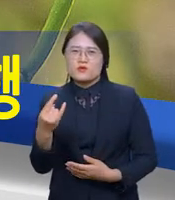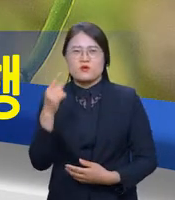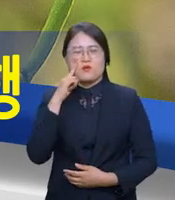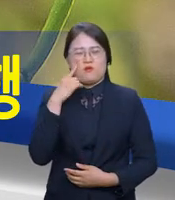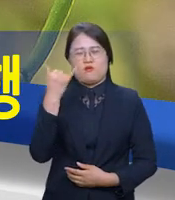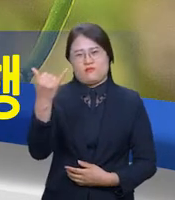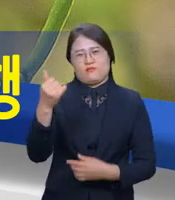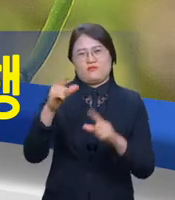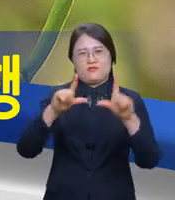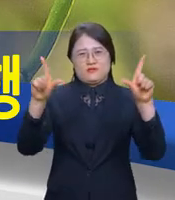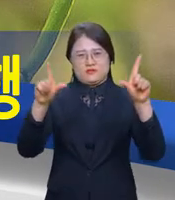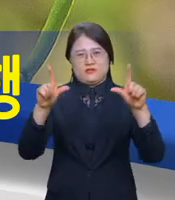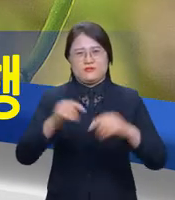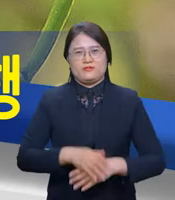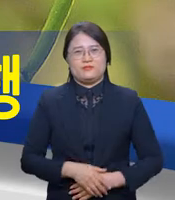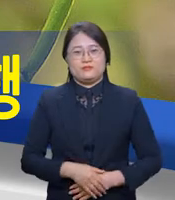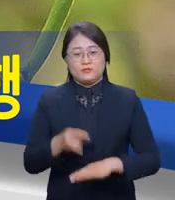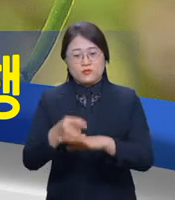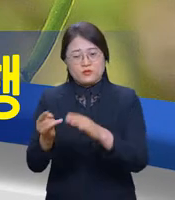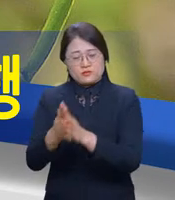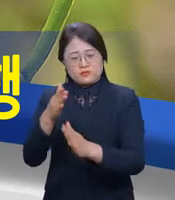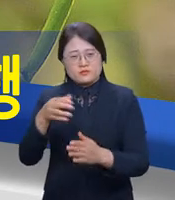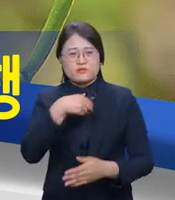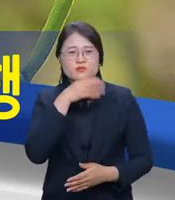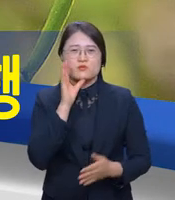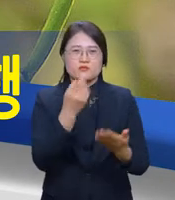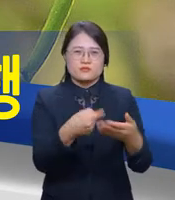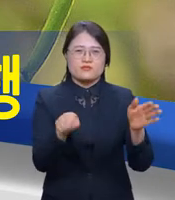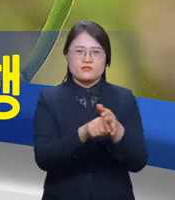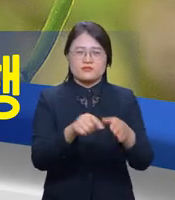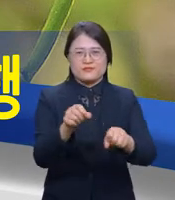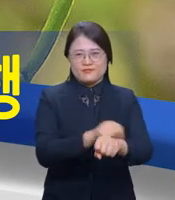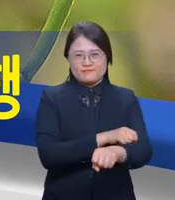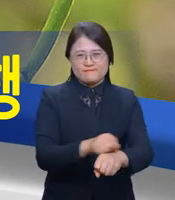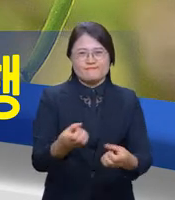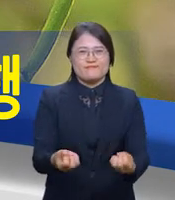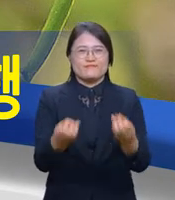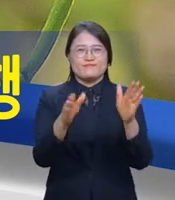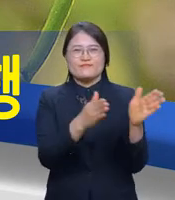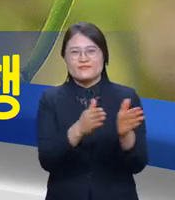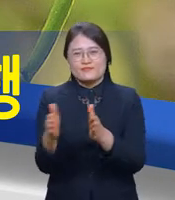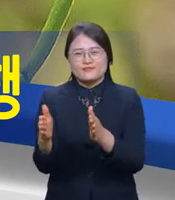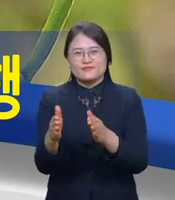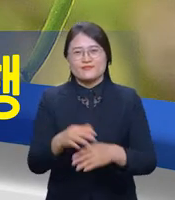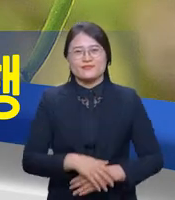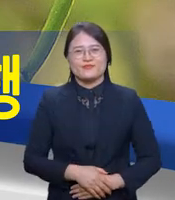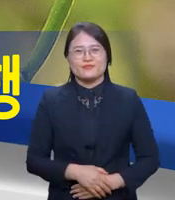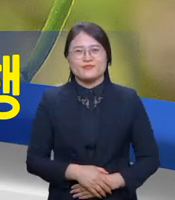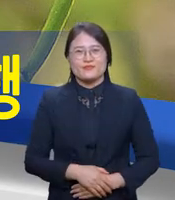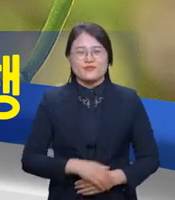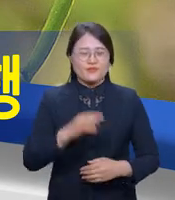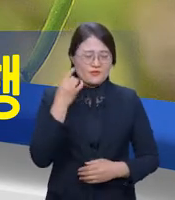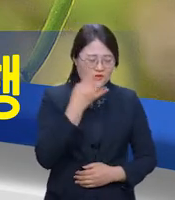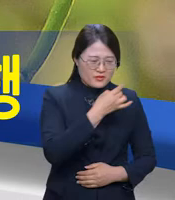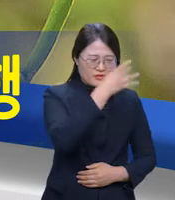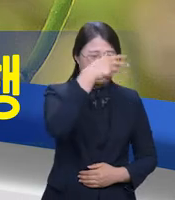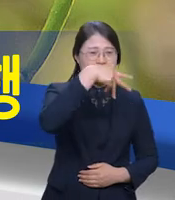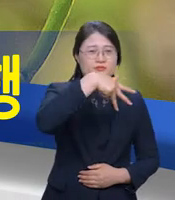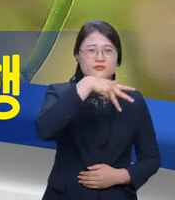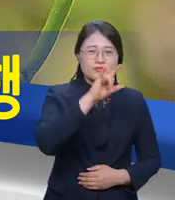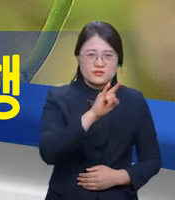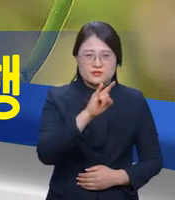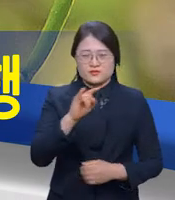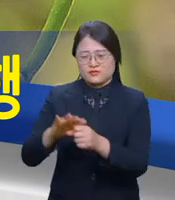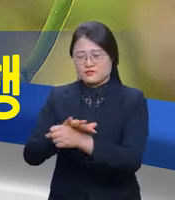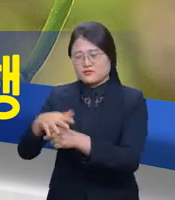제49회째를 맞은 어버이날이었습니다. 의왕시에서도 어르신들을 위한 특별한 행사를 준비했는데요. 코로나